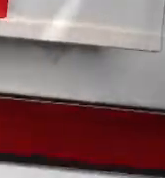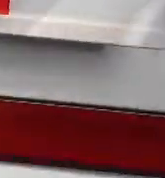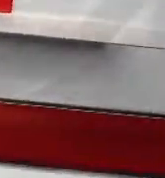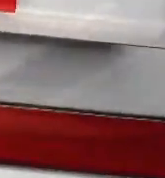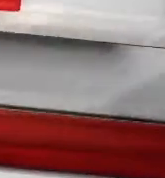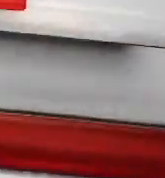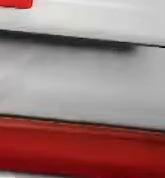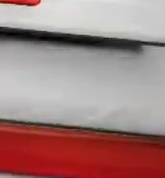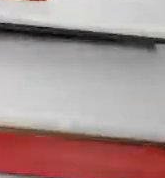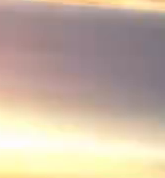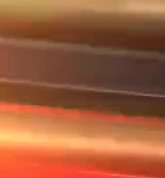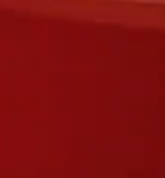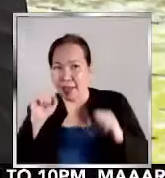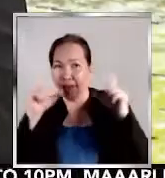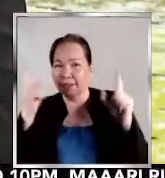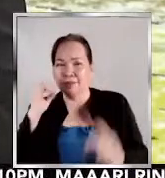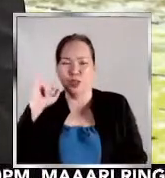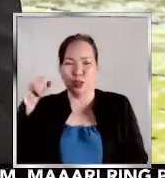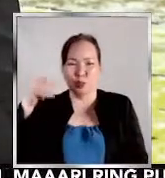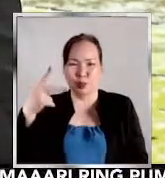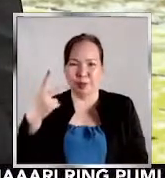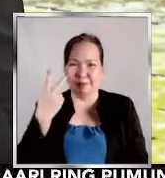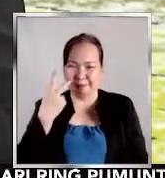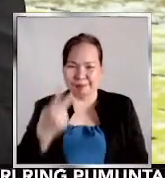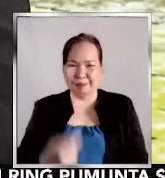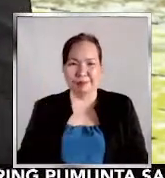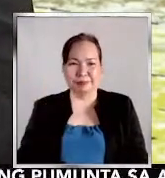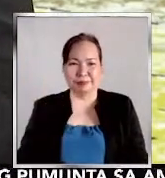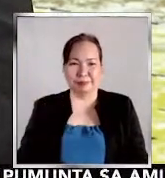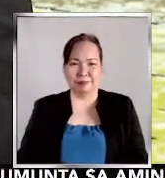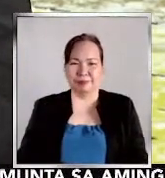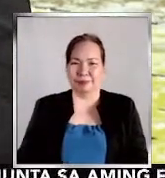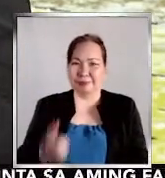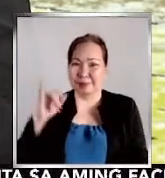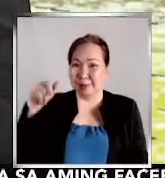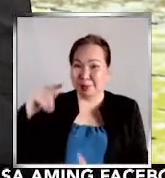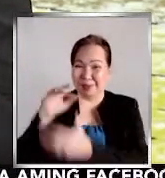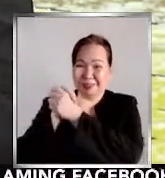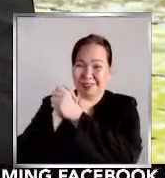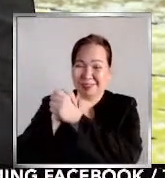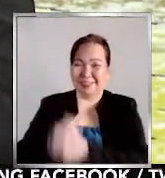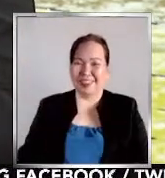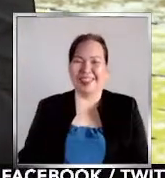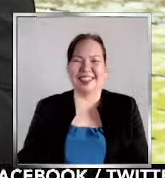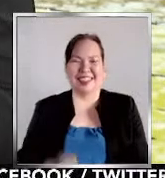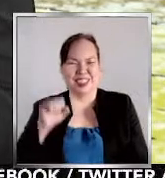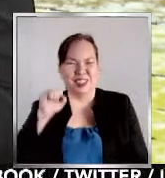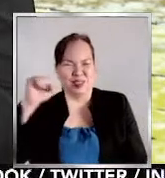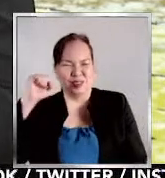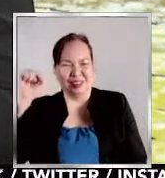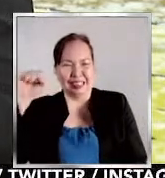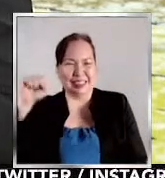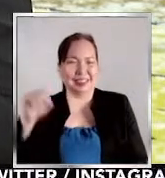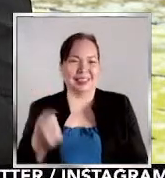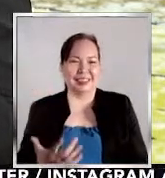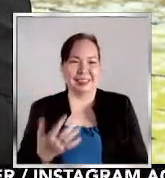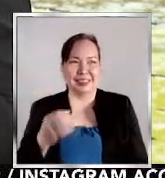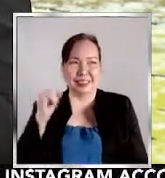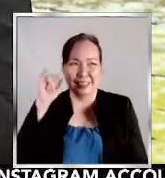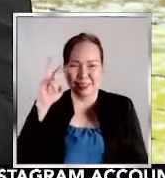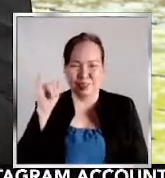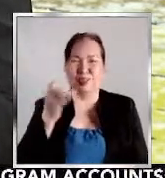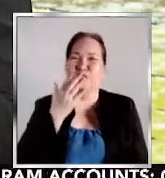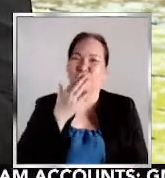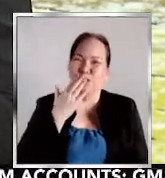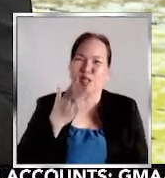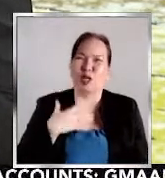Soriano. JP, congratulations! Ariba, Ivan. Ako, salamat, Ivan. Tinuldo ka na nga